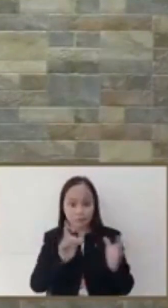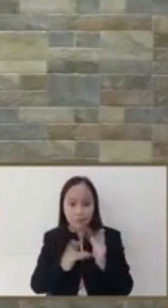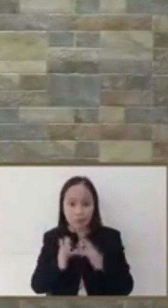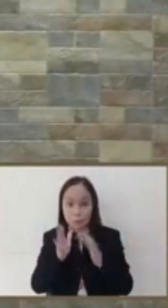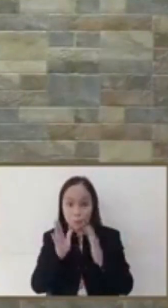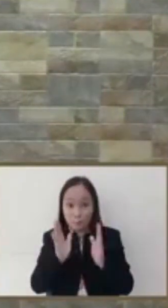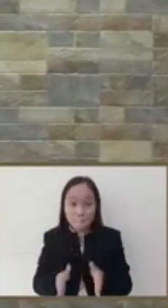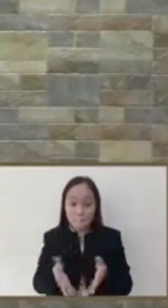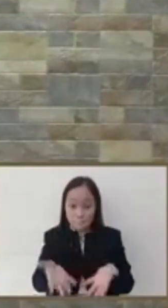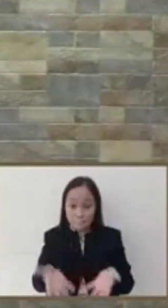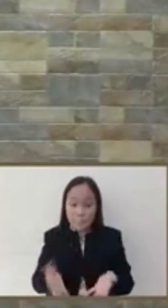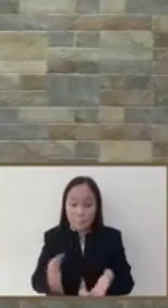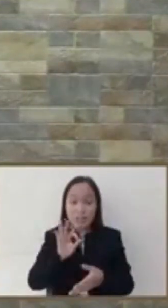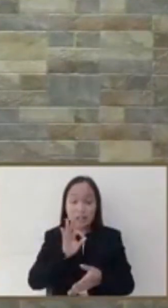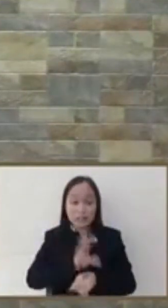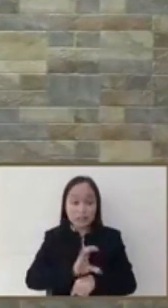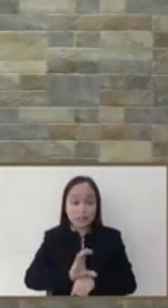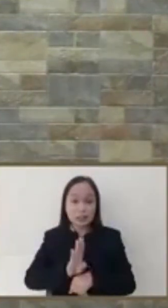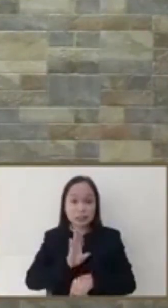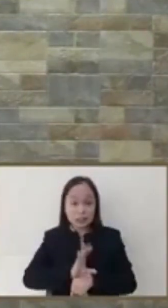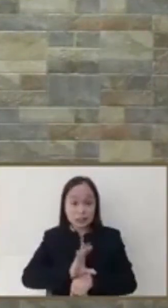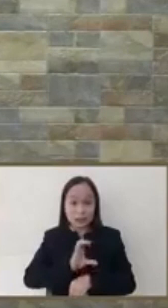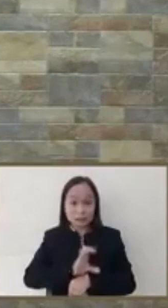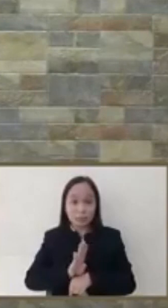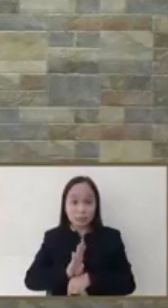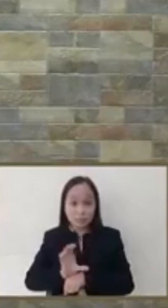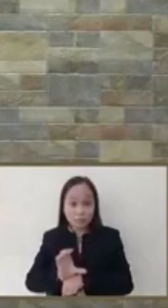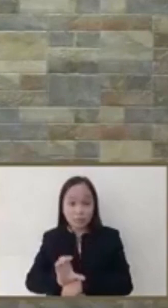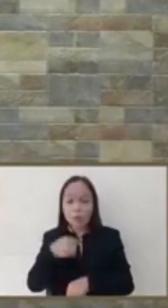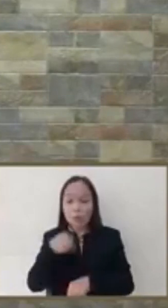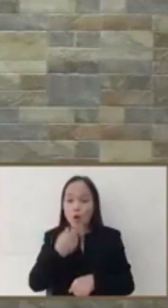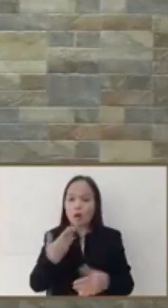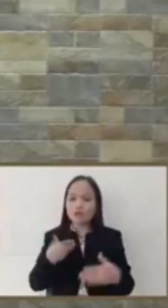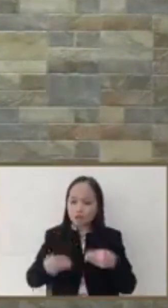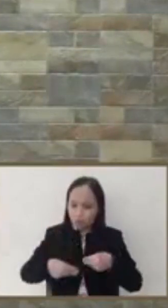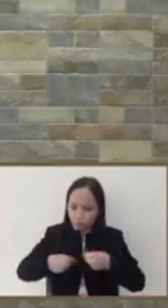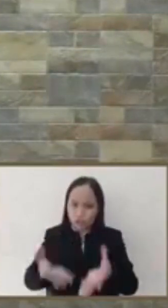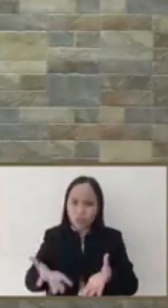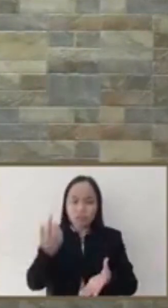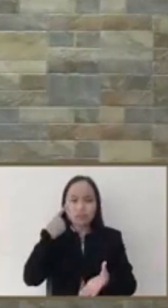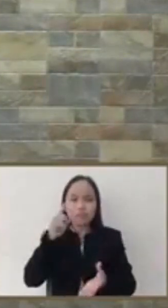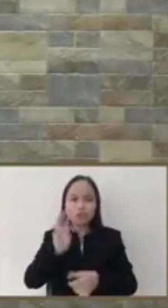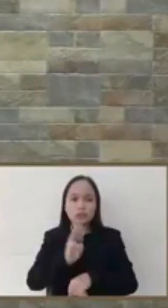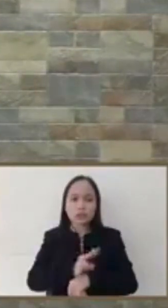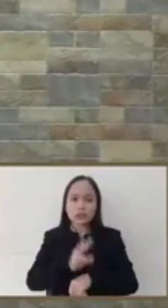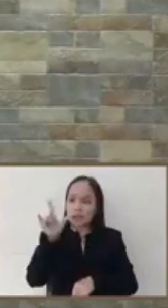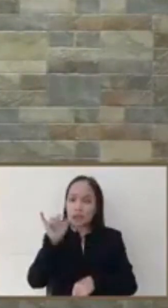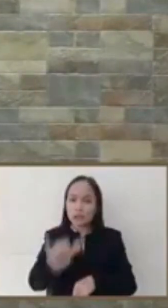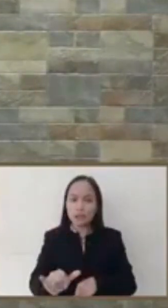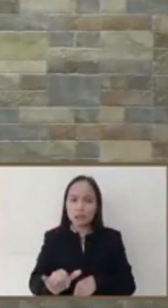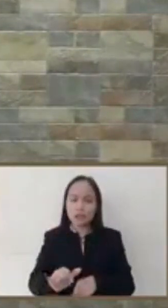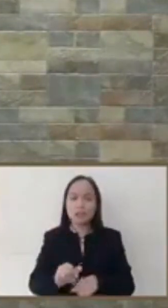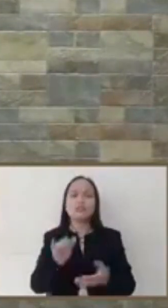here, support Bonifacio Mabotet, na nag-i-invest sa eternity. You see, at ang kagandaan dito, Mabotet,